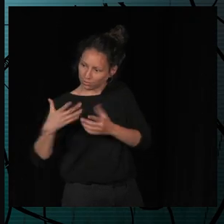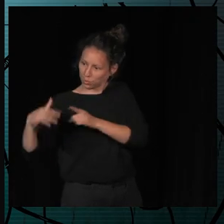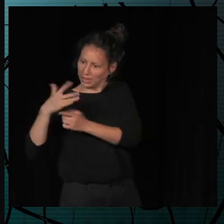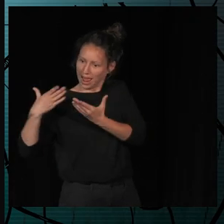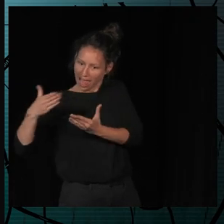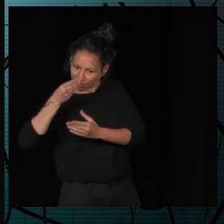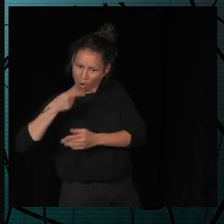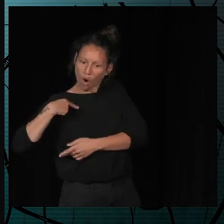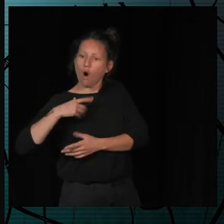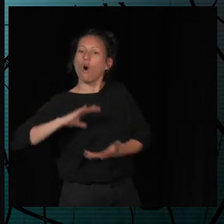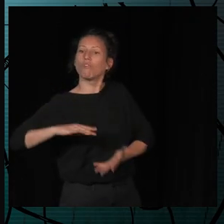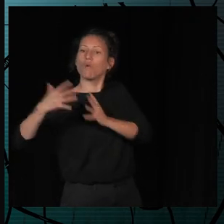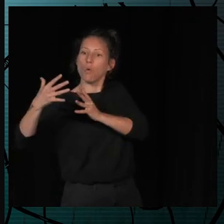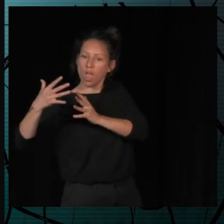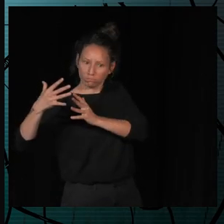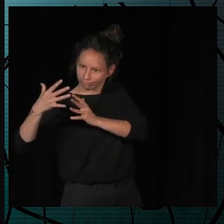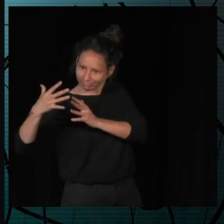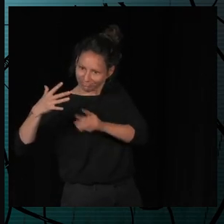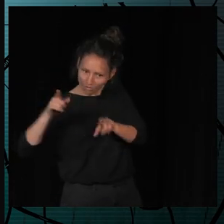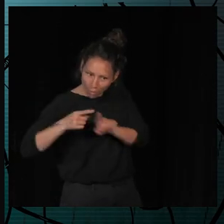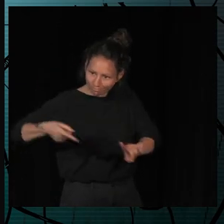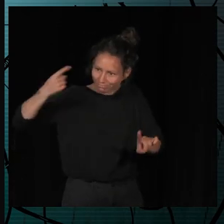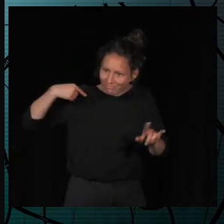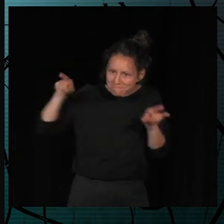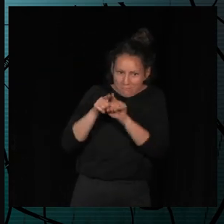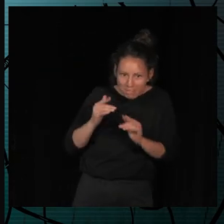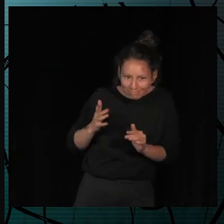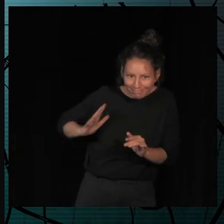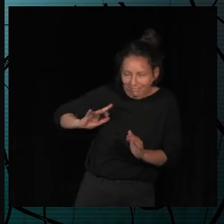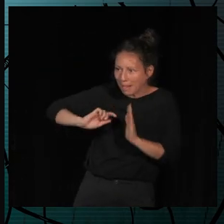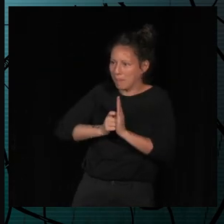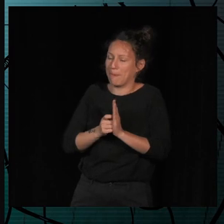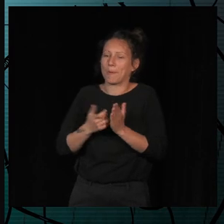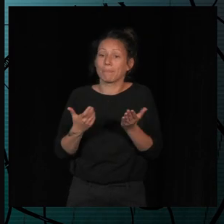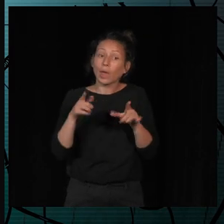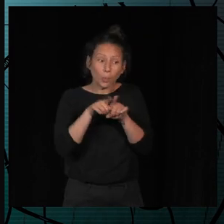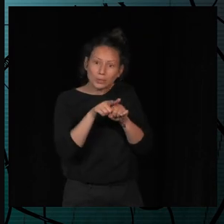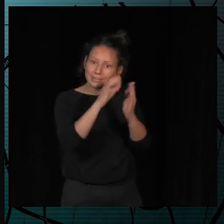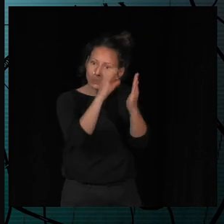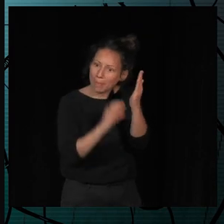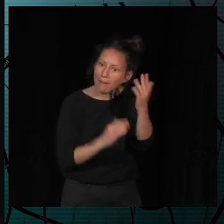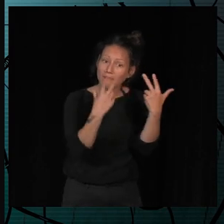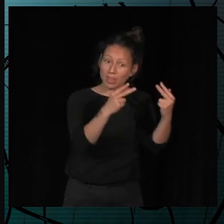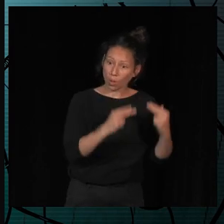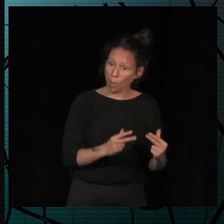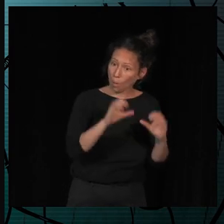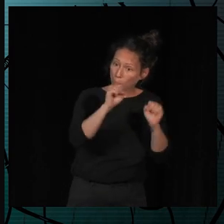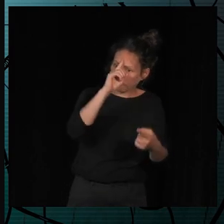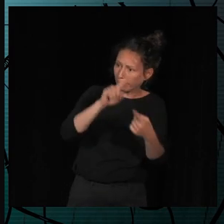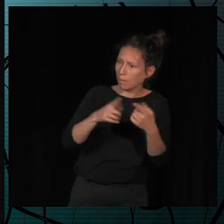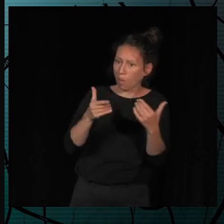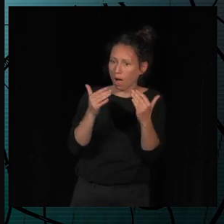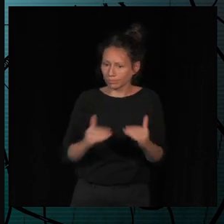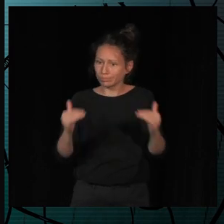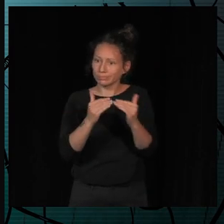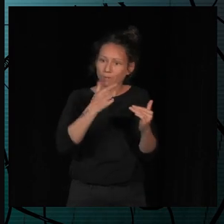se faire de plus en plus grâce au numérique parce qu'on peut aussi promouvoir bah l'égalité grâce à tout ça on peut aussi réduire un certain nombre de